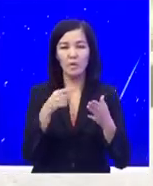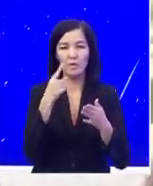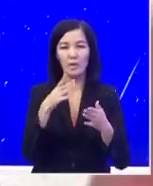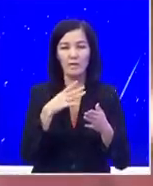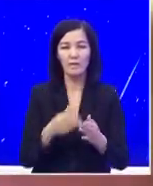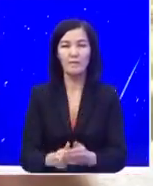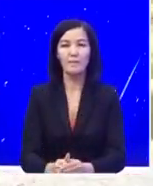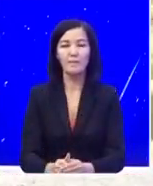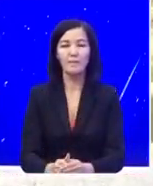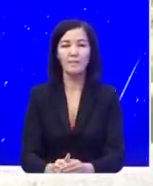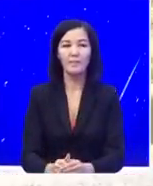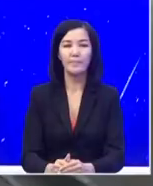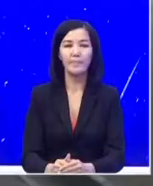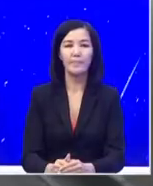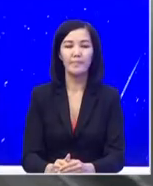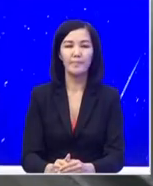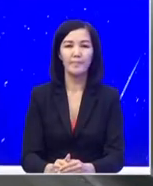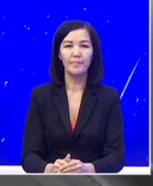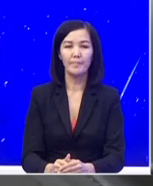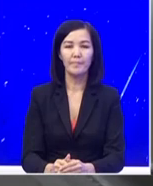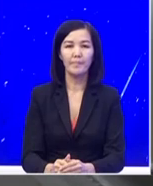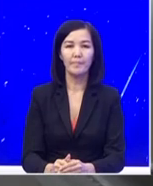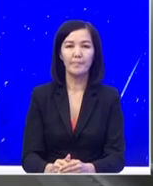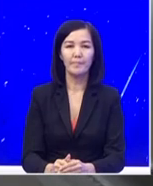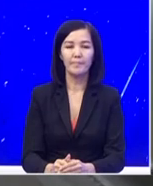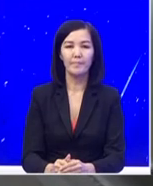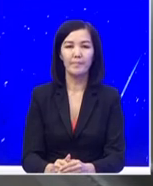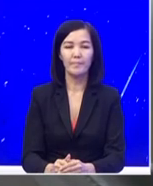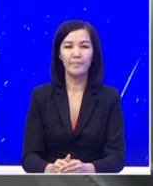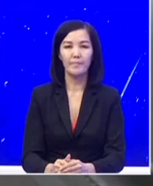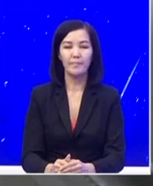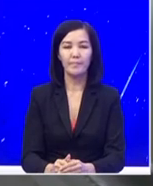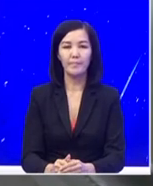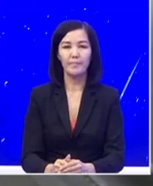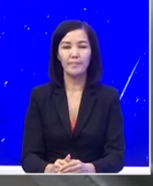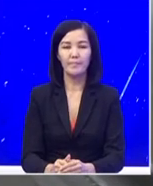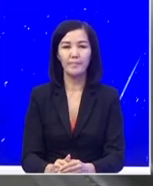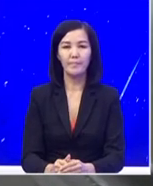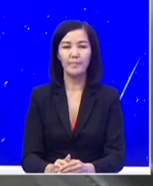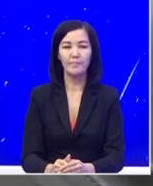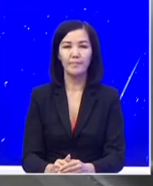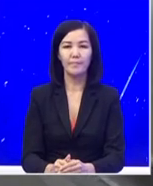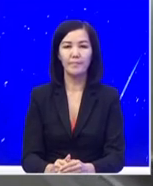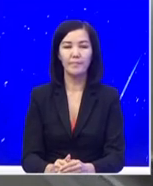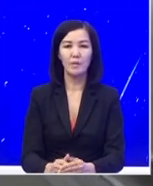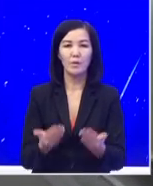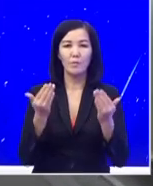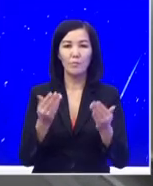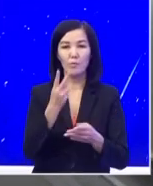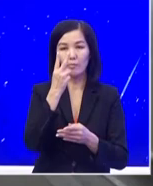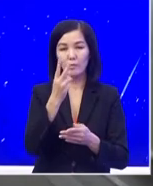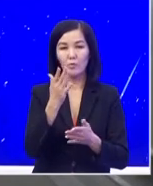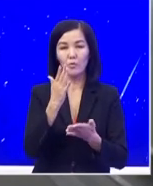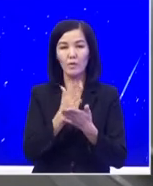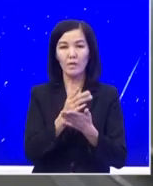айтты. Хотелось бы отметить, что при посещении всех клиник в Казахстане, в Алмате... Бүгінгі біз көрген